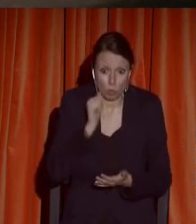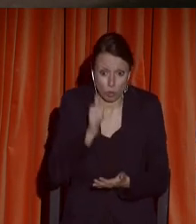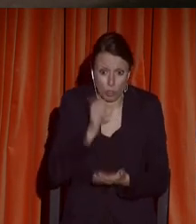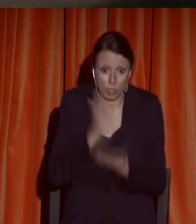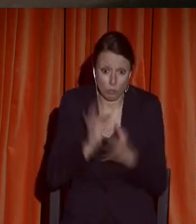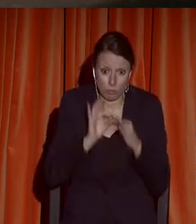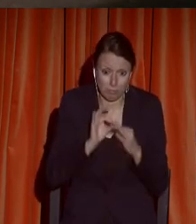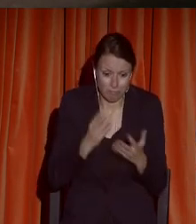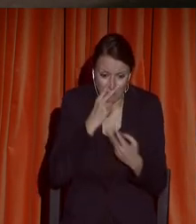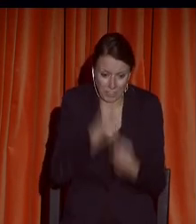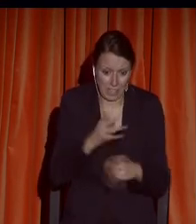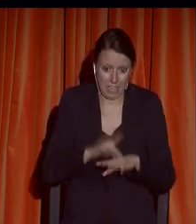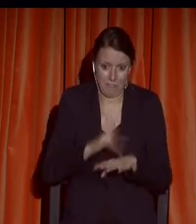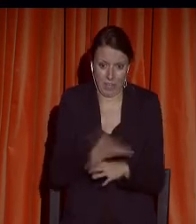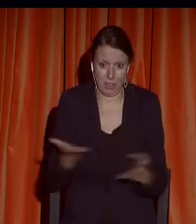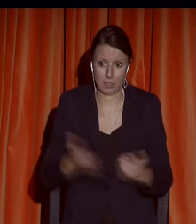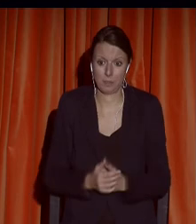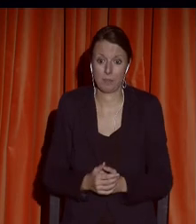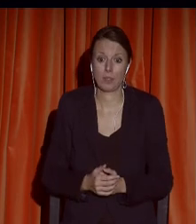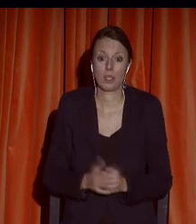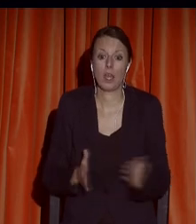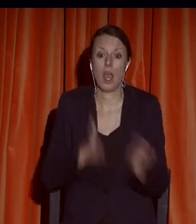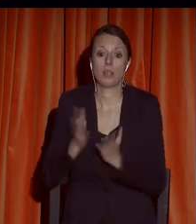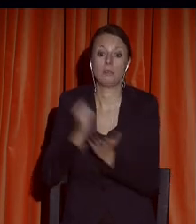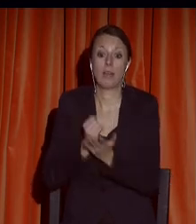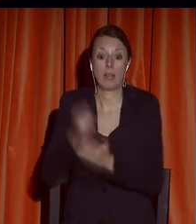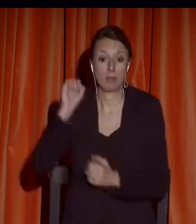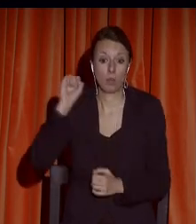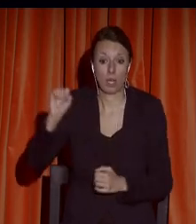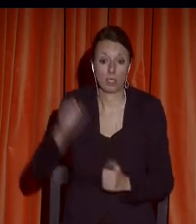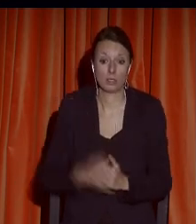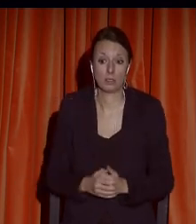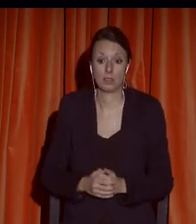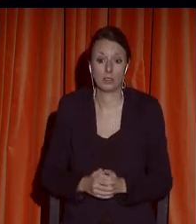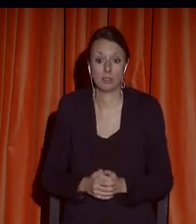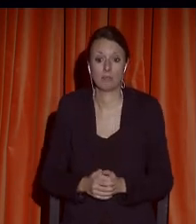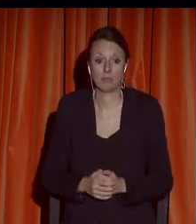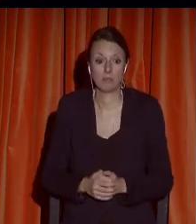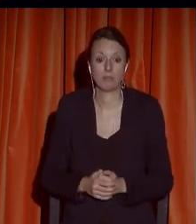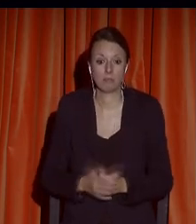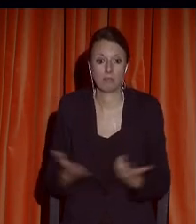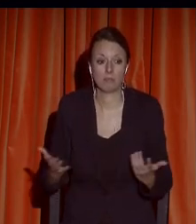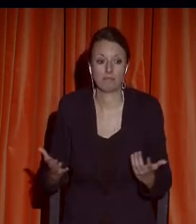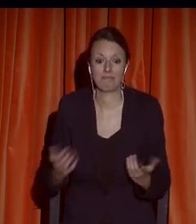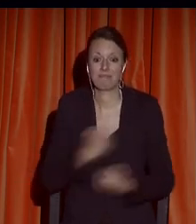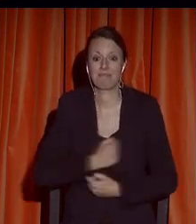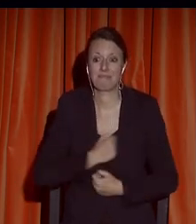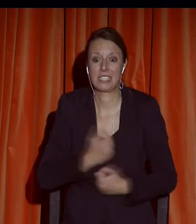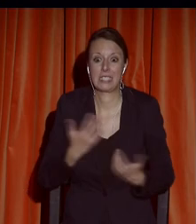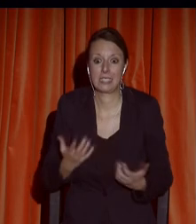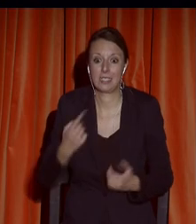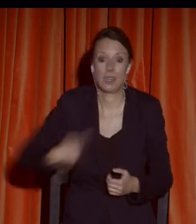sprawach dotyczących demokracji, no jesteśmy niestety w czołówce krajów, w których